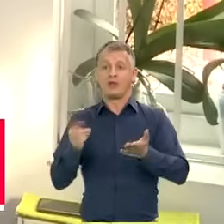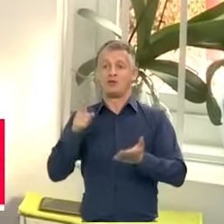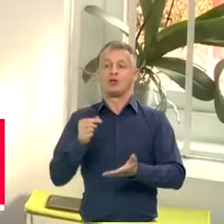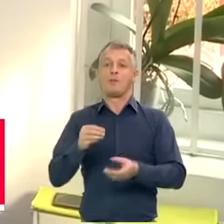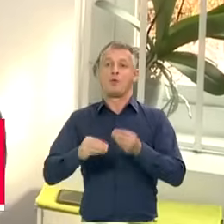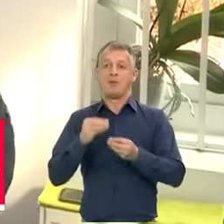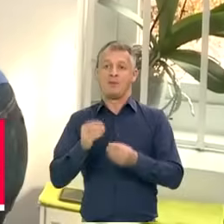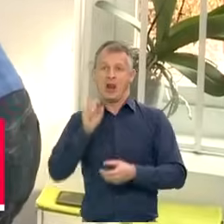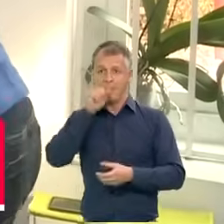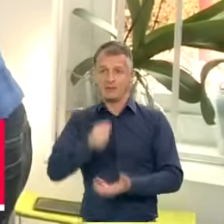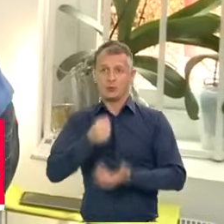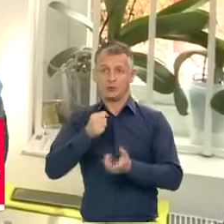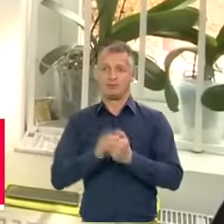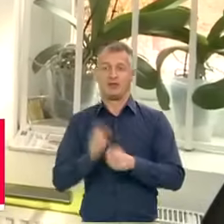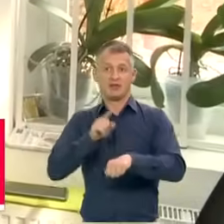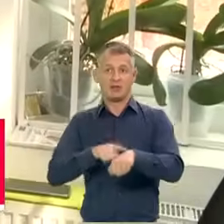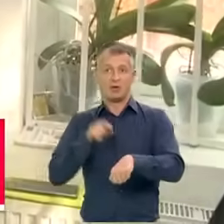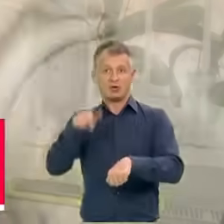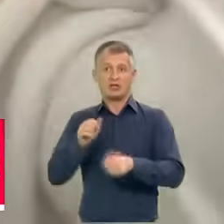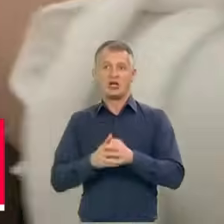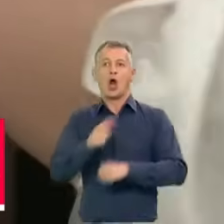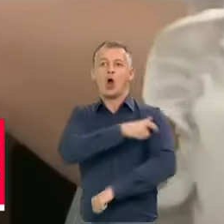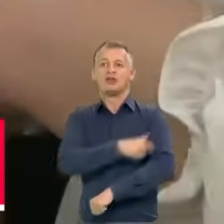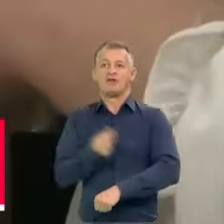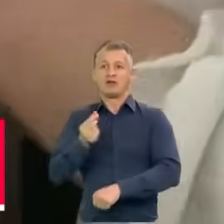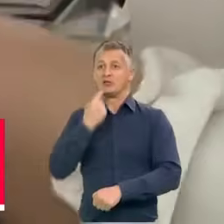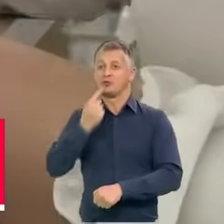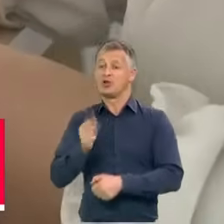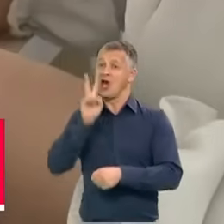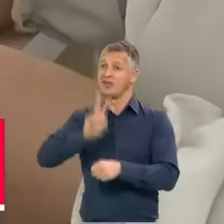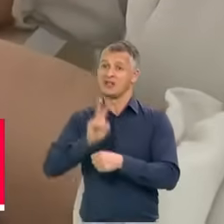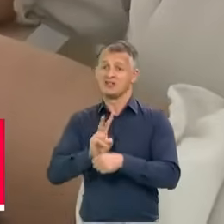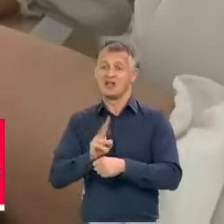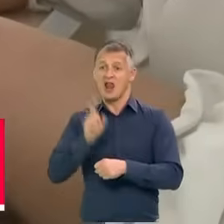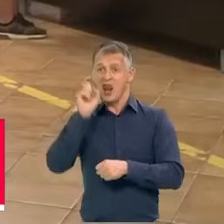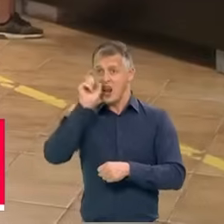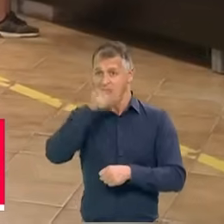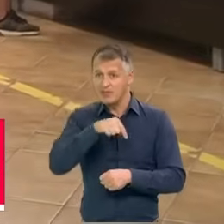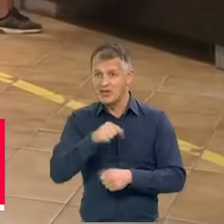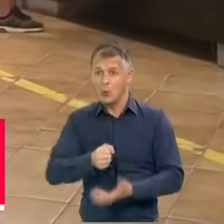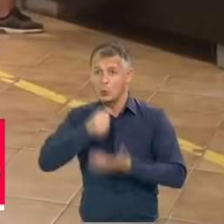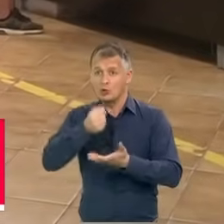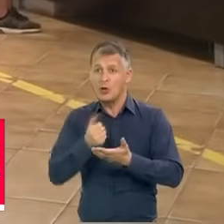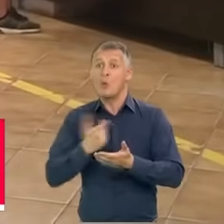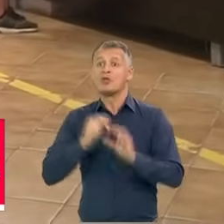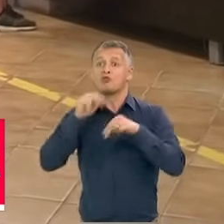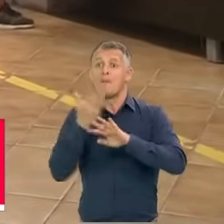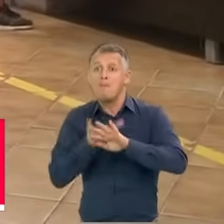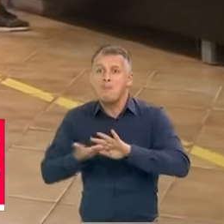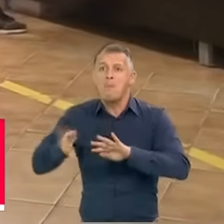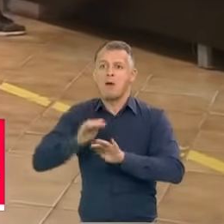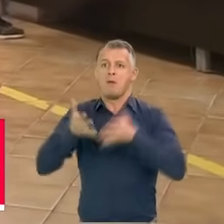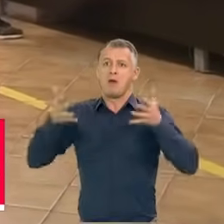în tot acest timp Consiliul fiscal trage un semnal de alarmă și spune că gaura bugetară ar putea ajunge și mai mare până la finalul